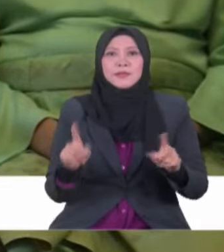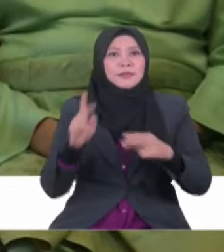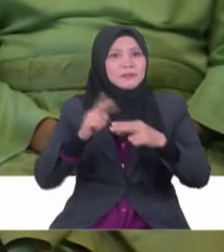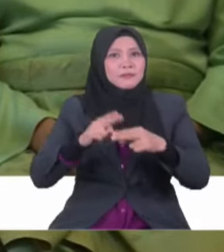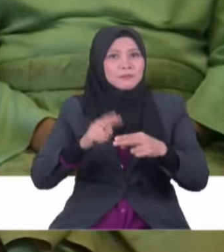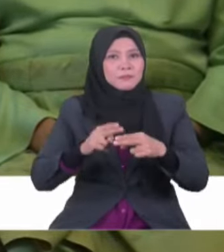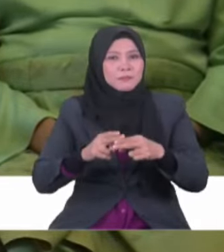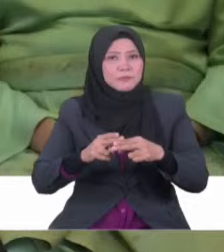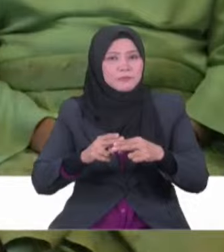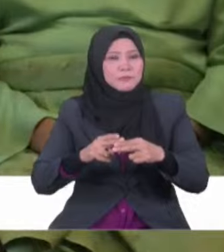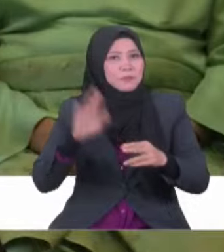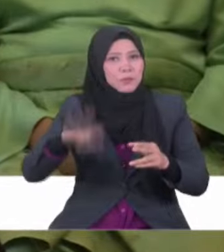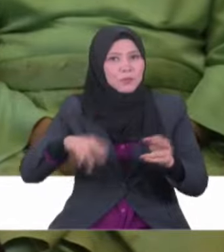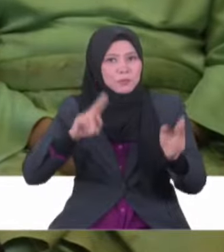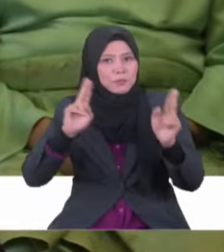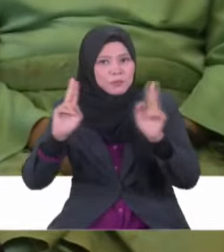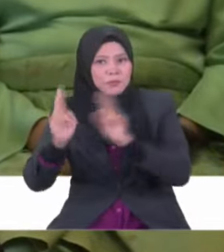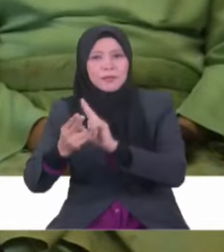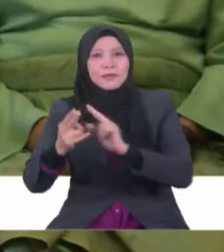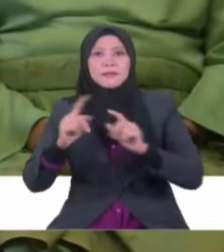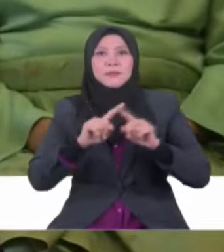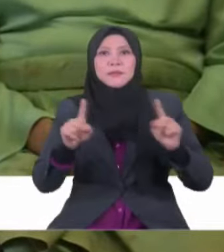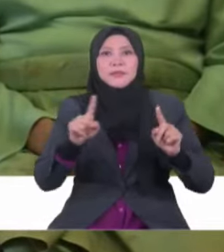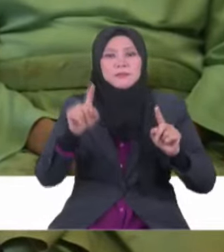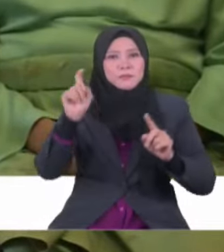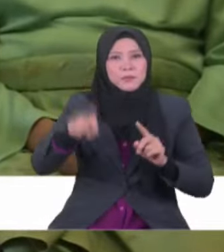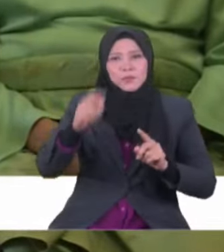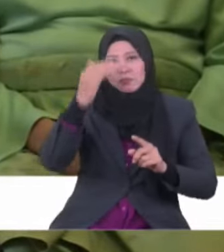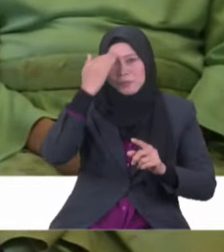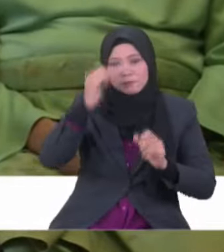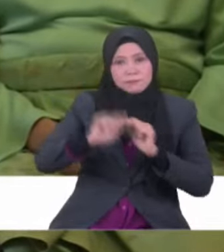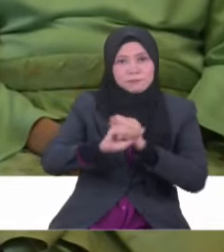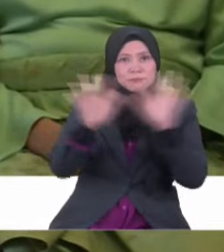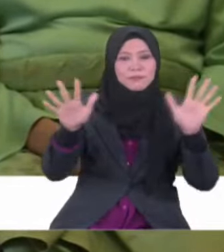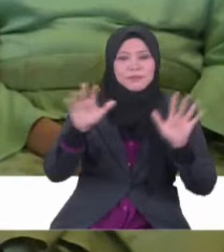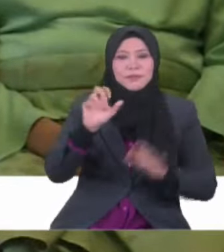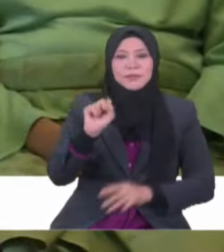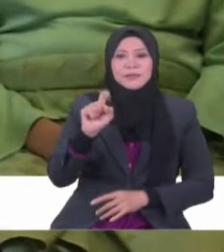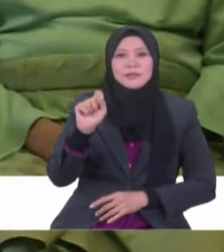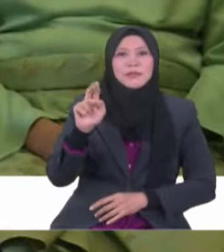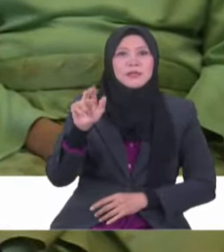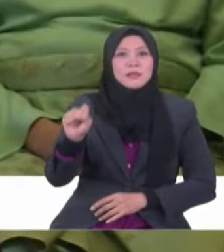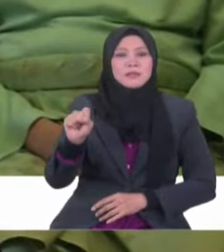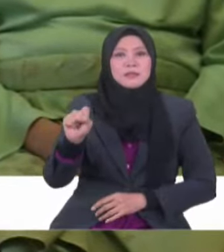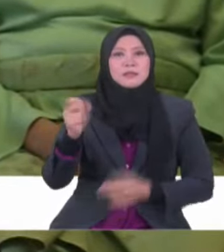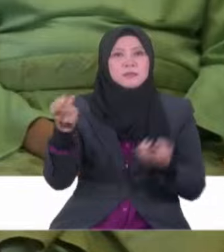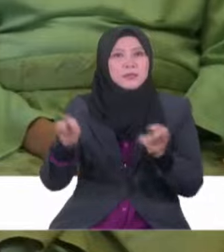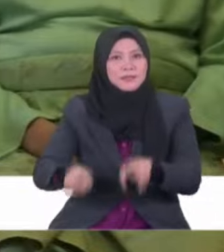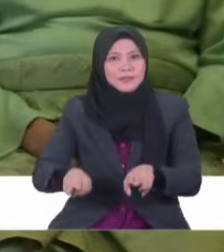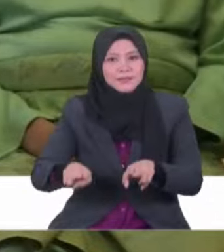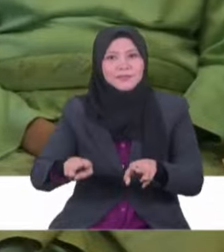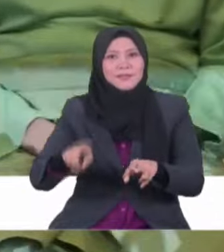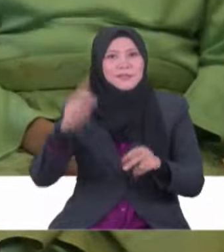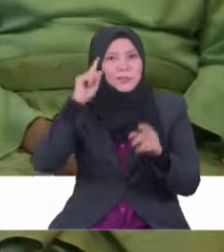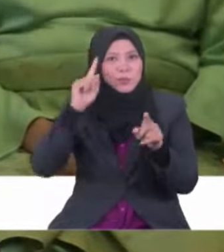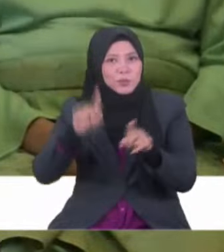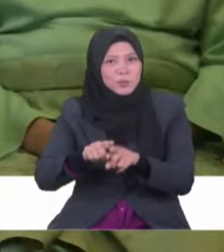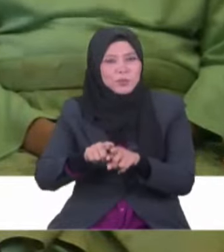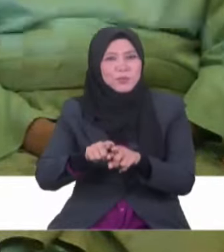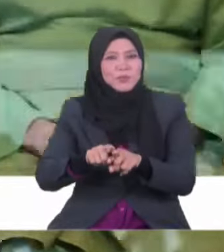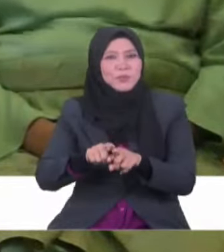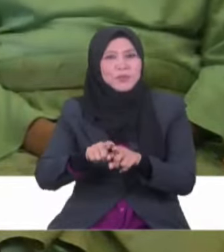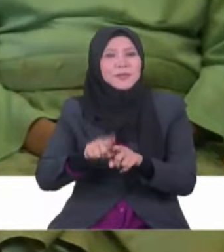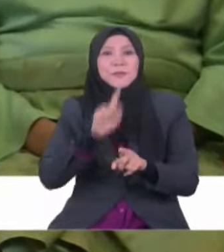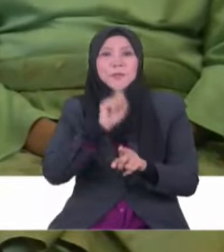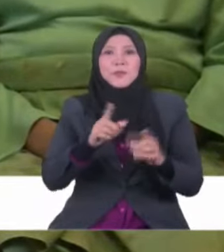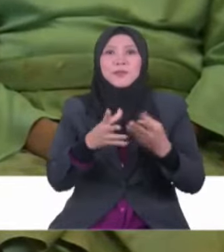belum dirubah, tetapi status itu harus jelas ya, bahawa status dalam perjanjian yang dipersetujui adalah Semenanjung